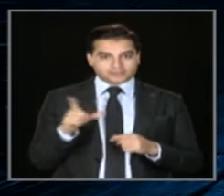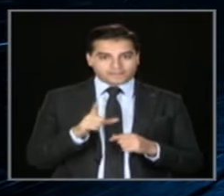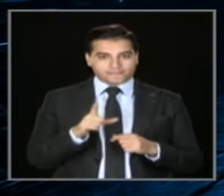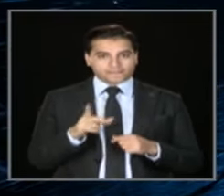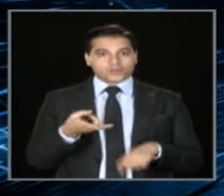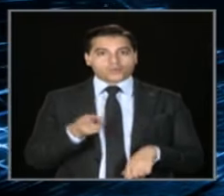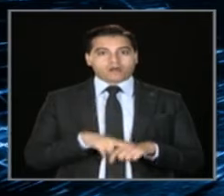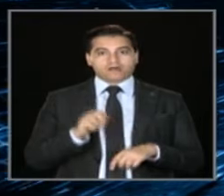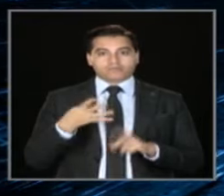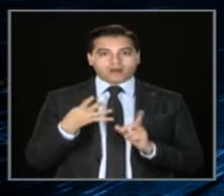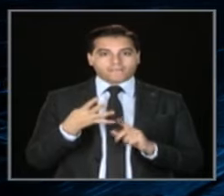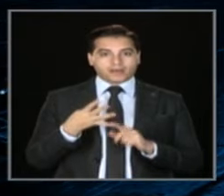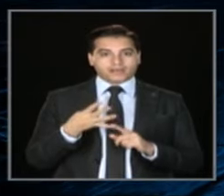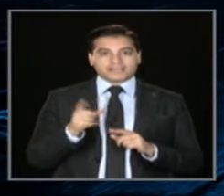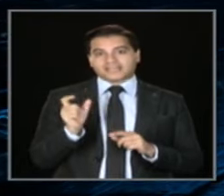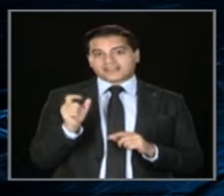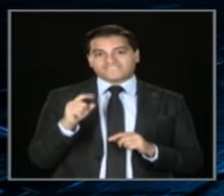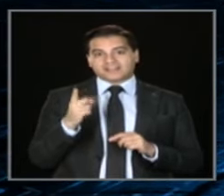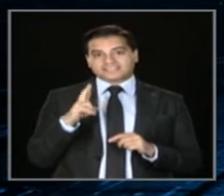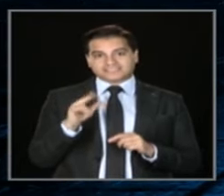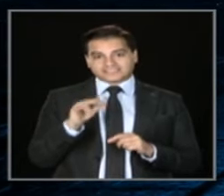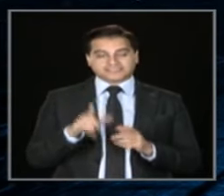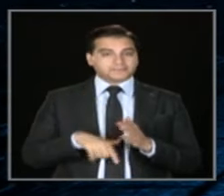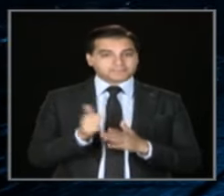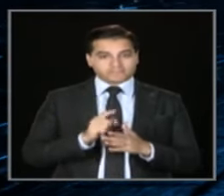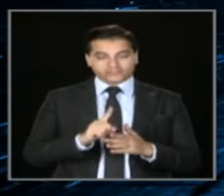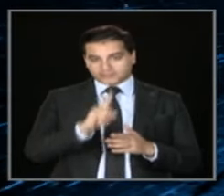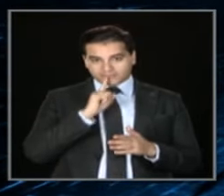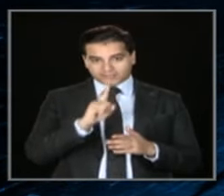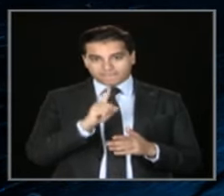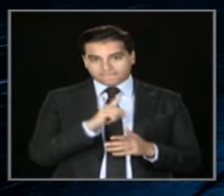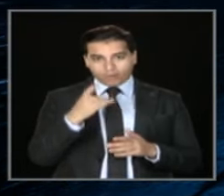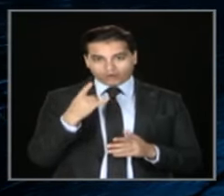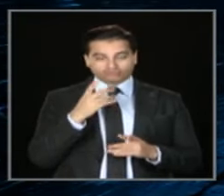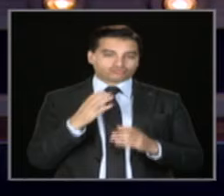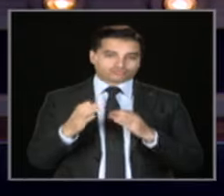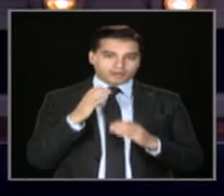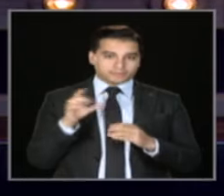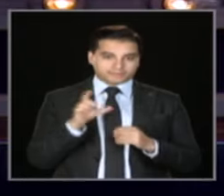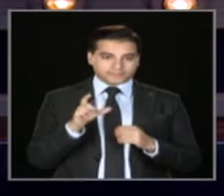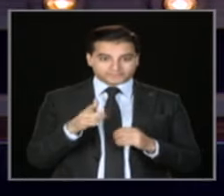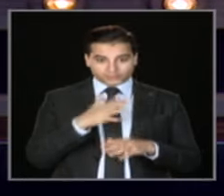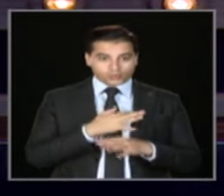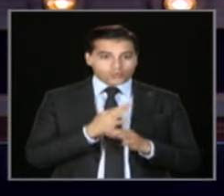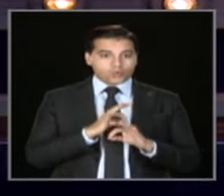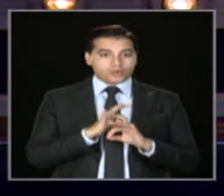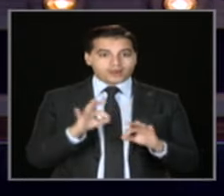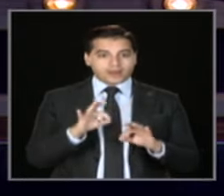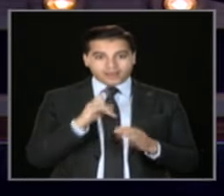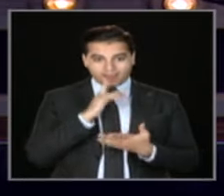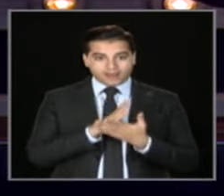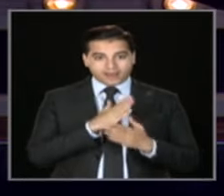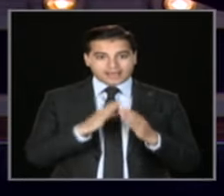صحيحه في المركز الرابع نفرتيتي مافيش نقاط 110 اجابات صحيحه كل الحقيقه